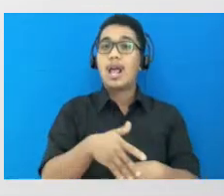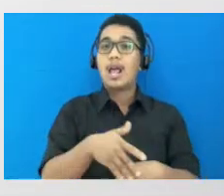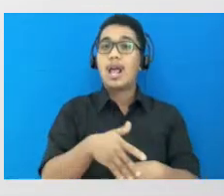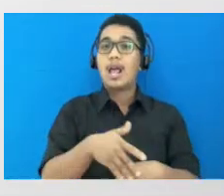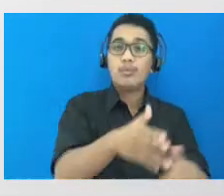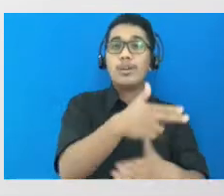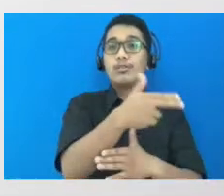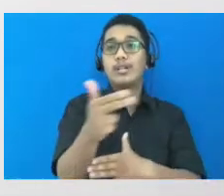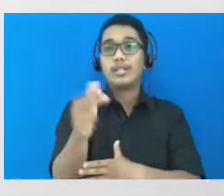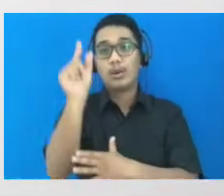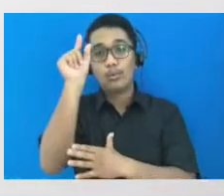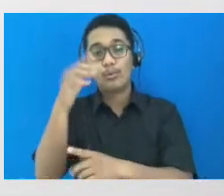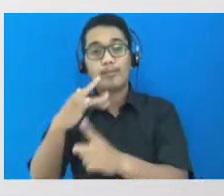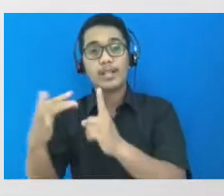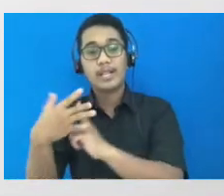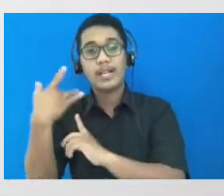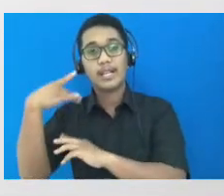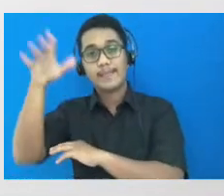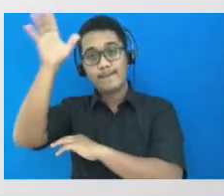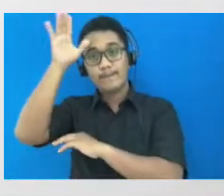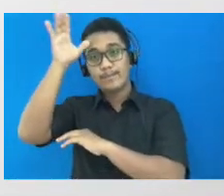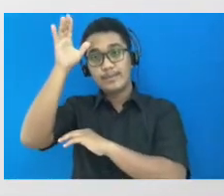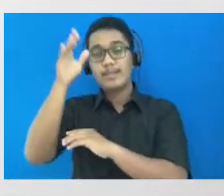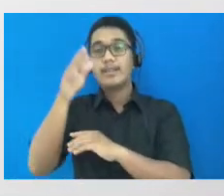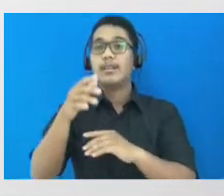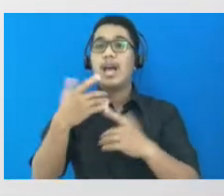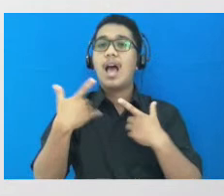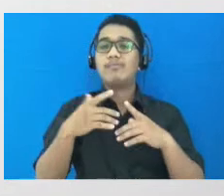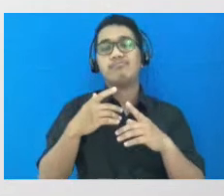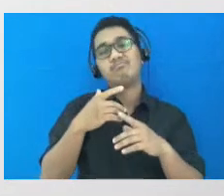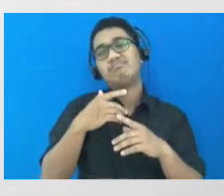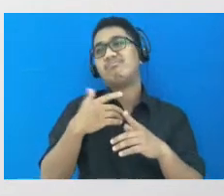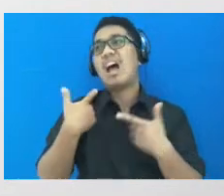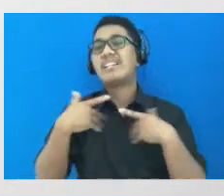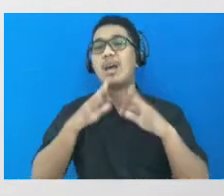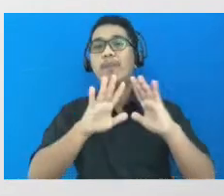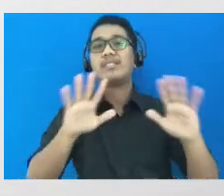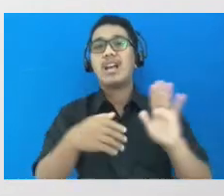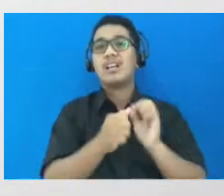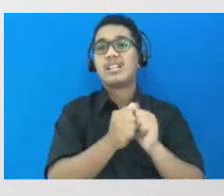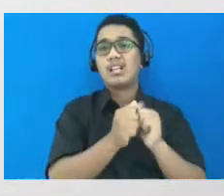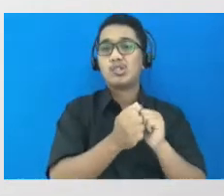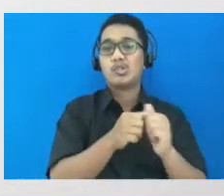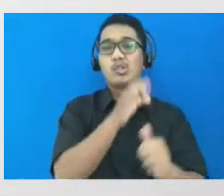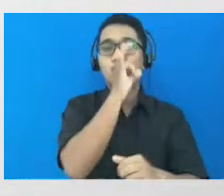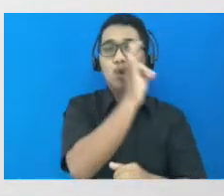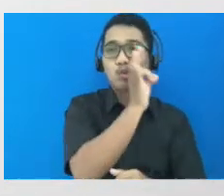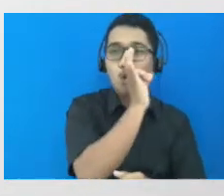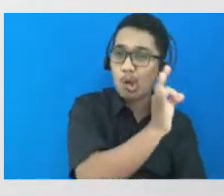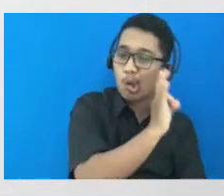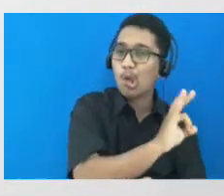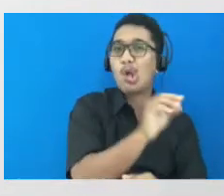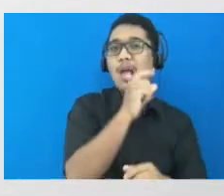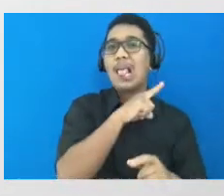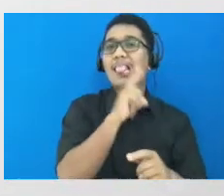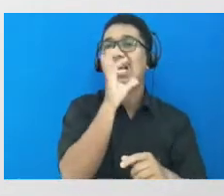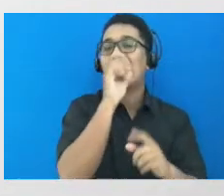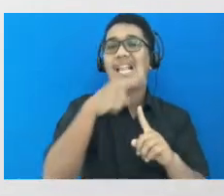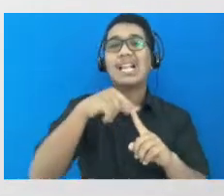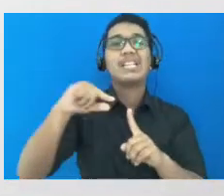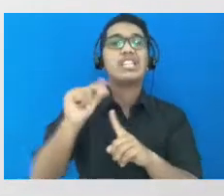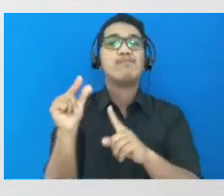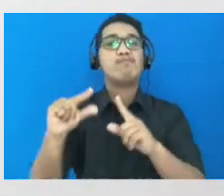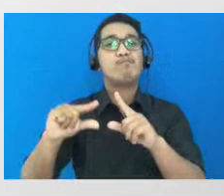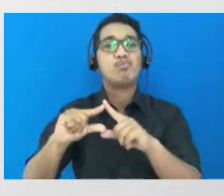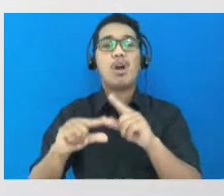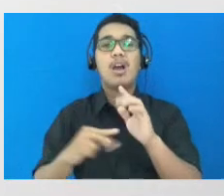masyarakat yang awam, kebanyakan terjadi penipuan-penipuan dengan teknik social engineering. Nah, kesannya